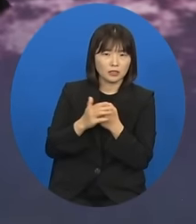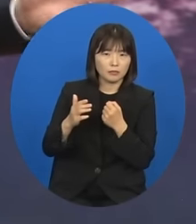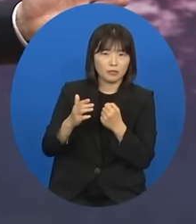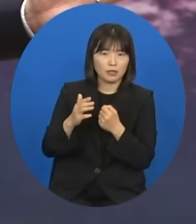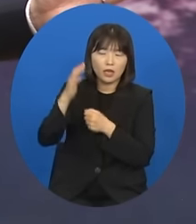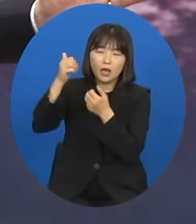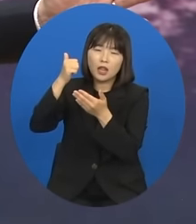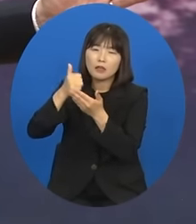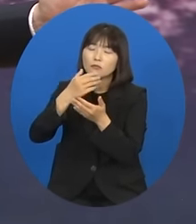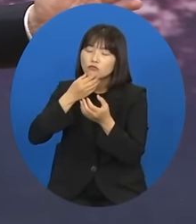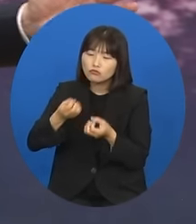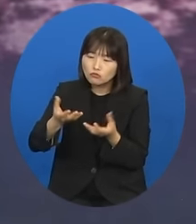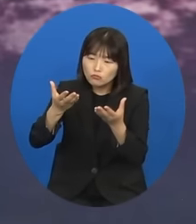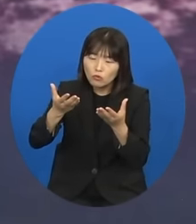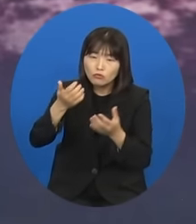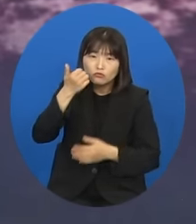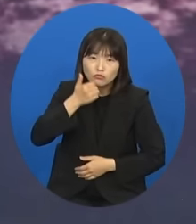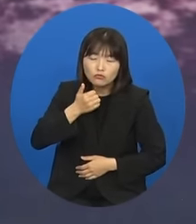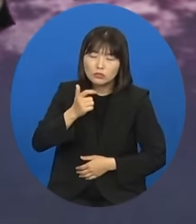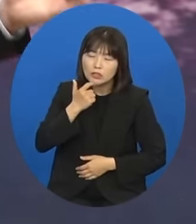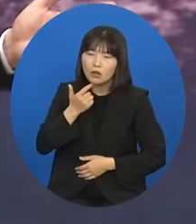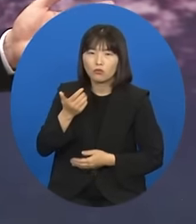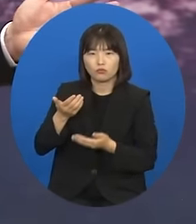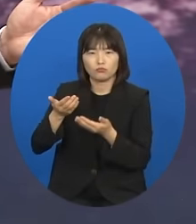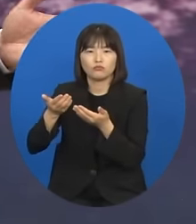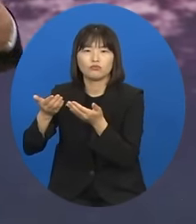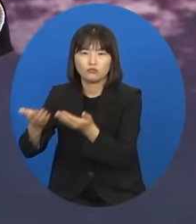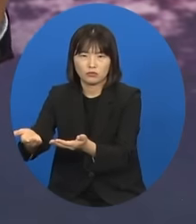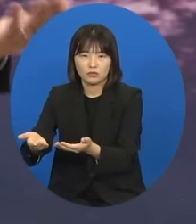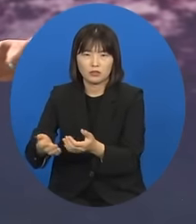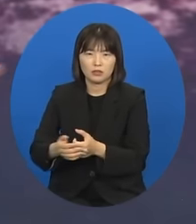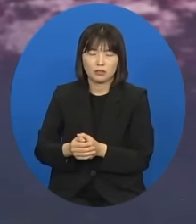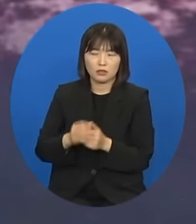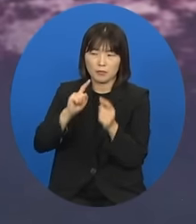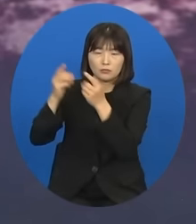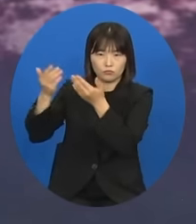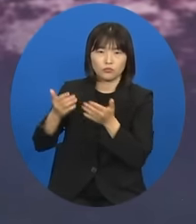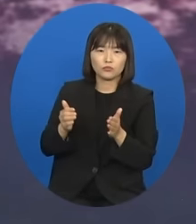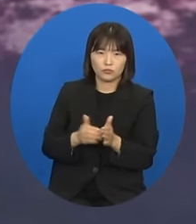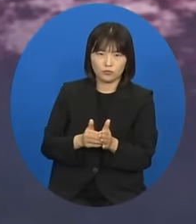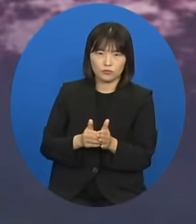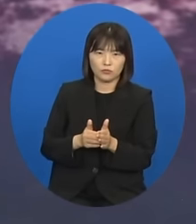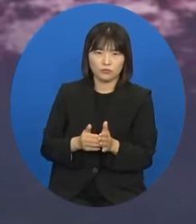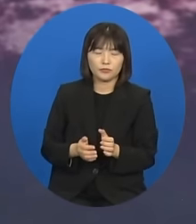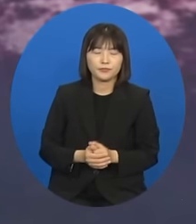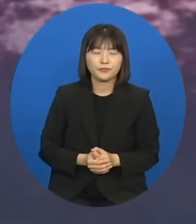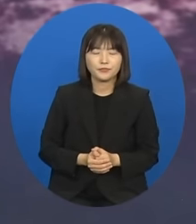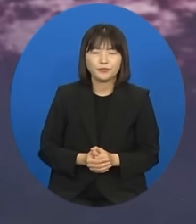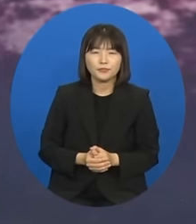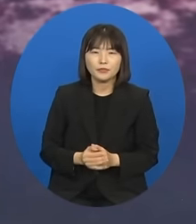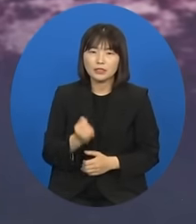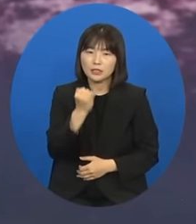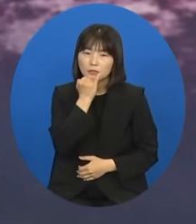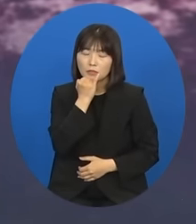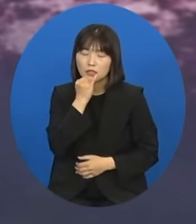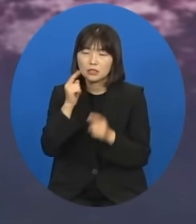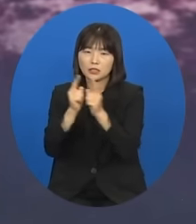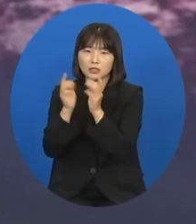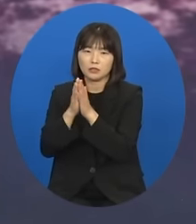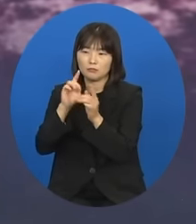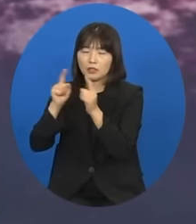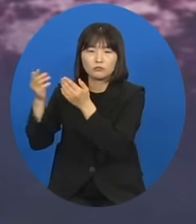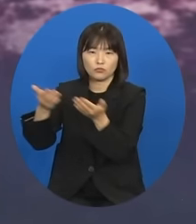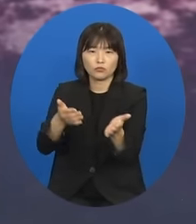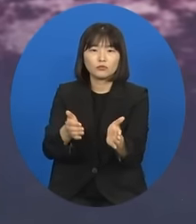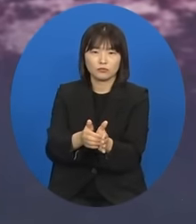야에게 흘러갈 것이다 자가은 섬길 것이다라고 말씀을 했어요 리브가에게 그 말씀을 하셨죠